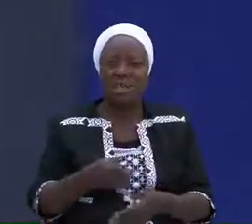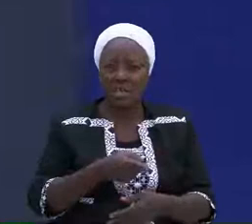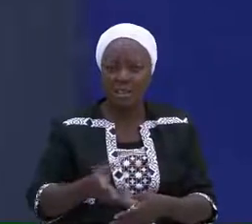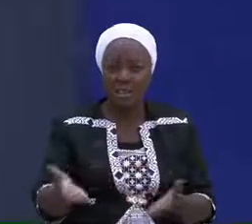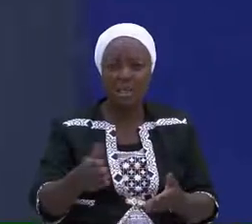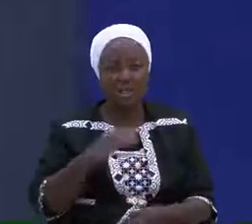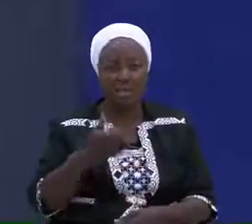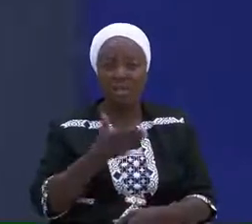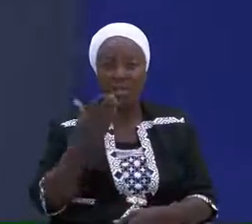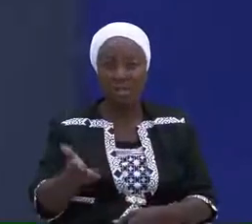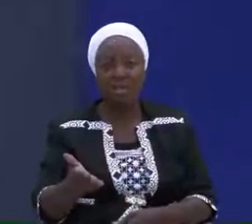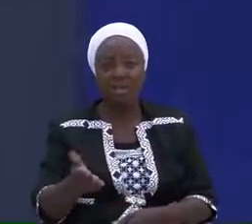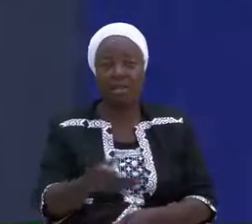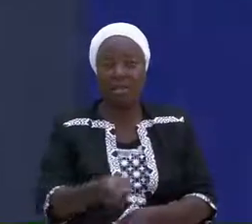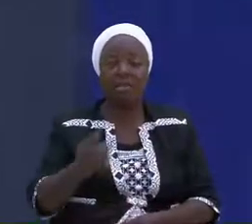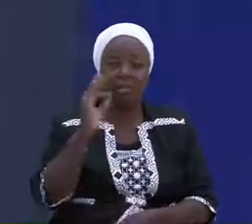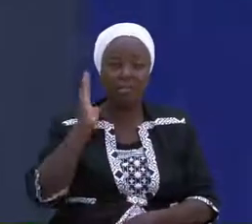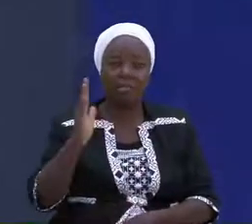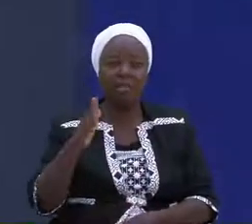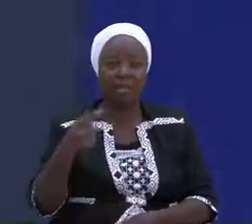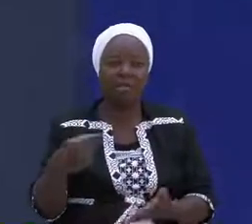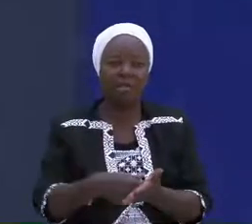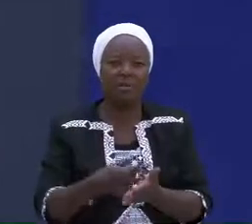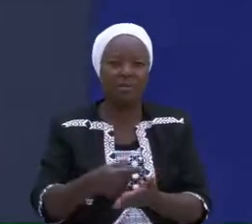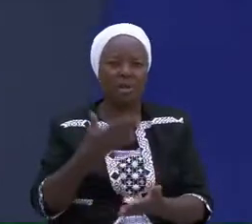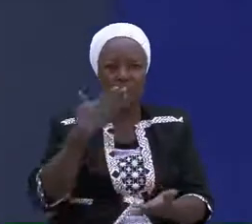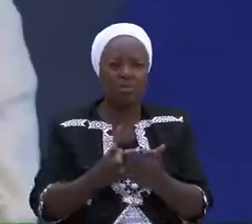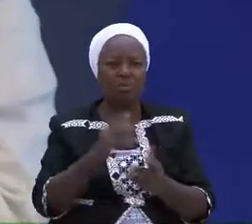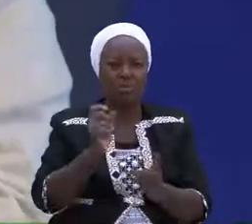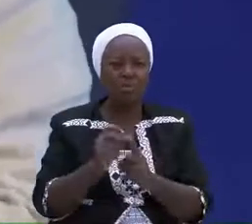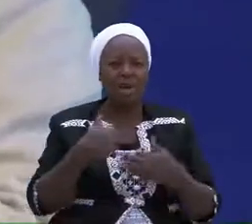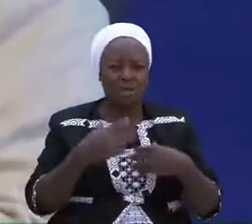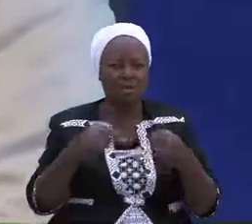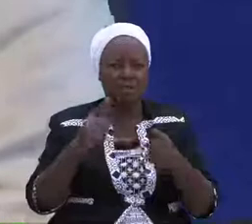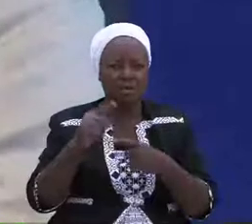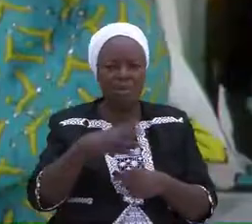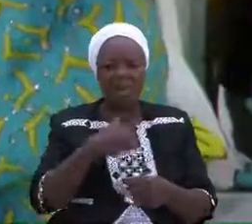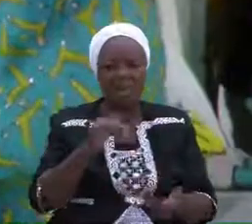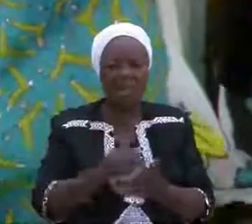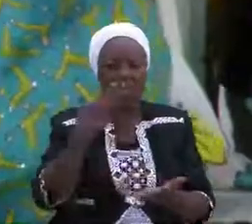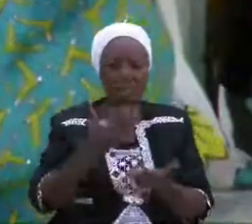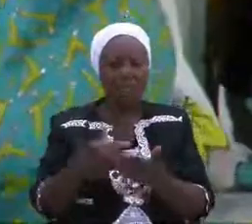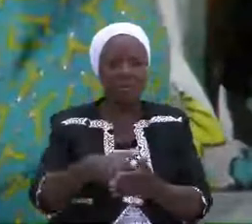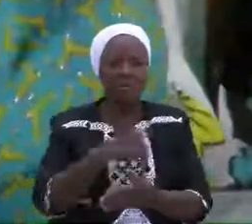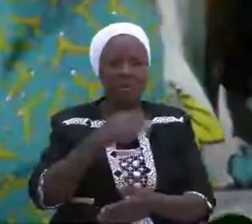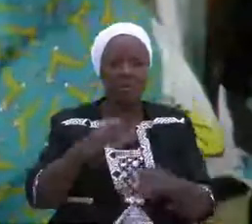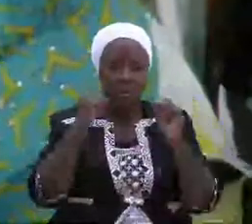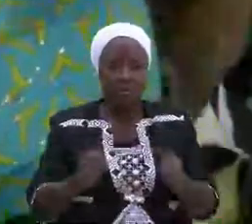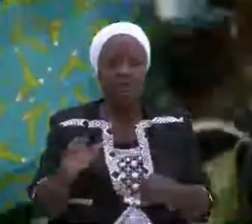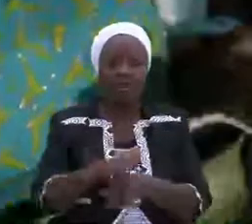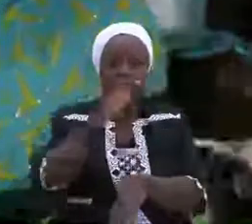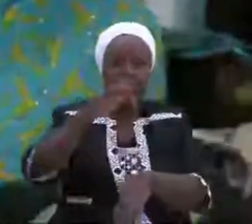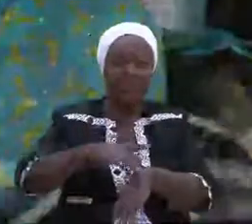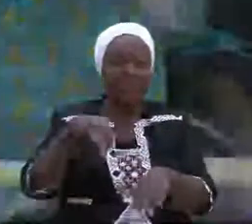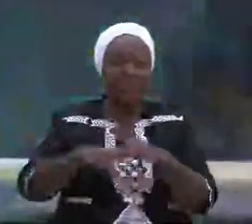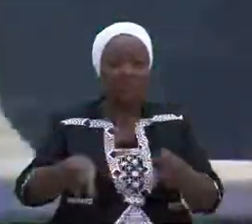y annonçaient la bonne nouvelle. Ceux qui viennent, et cette bonne nouvelle te parvient, et tu vas l'accepter, elle aura